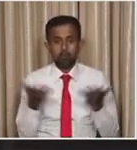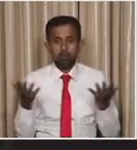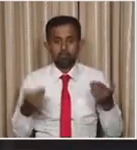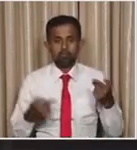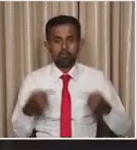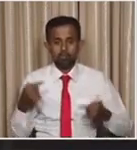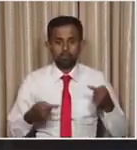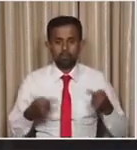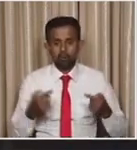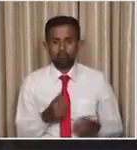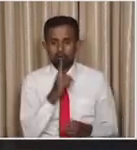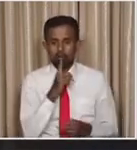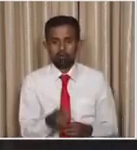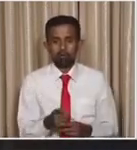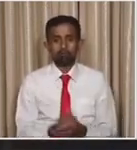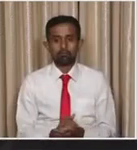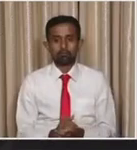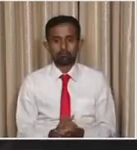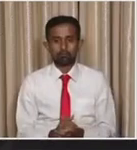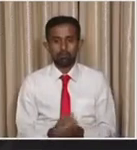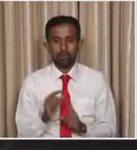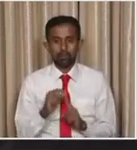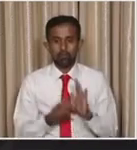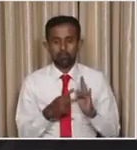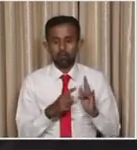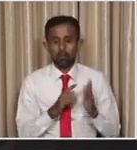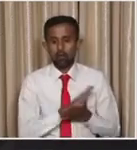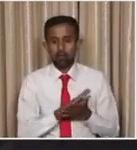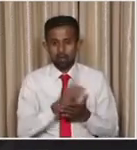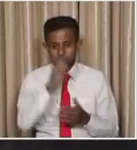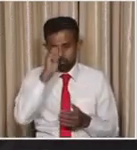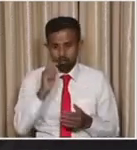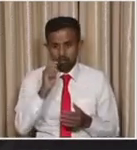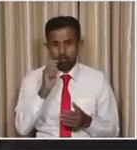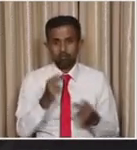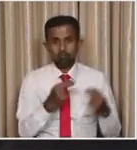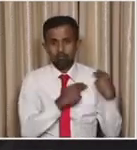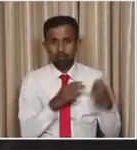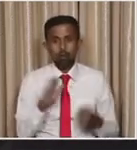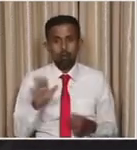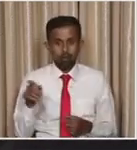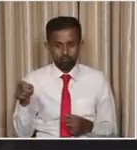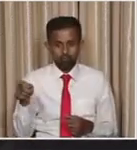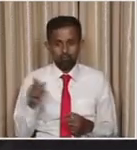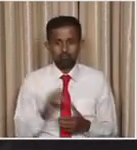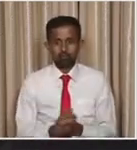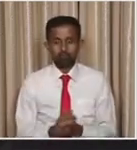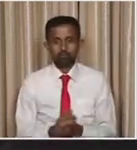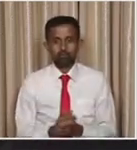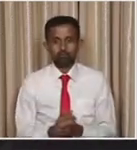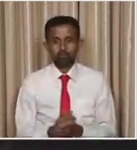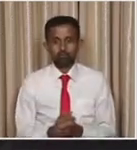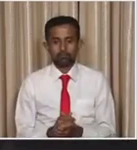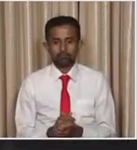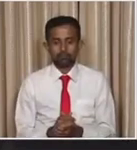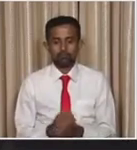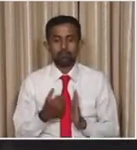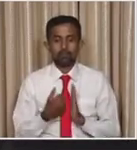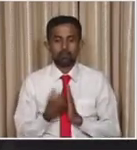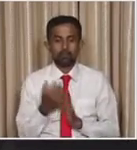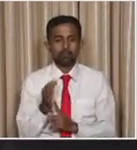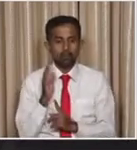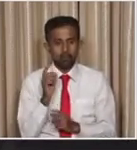තොරතුරු ඉදිරිපත් කරන්නේ. ආචාර්ය හර්ෂන් සිල්වා ඒකට වග කිව් යුත්තේ. දැන් ගරු